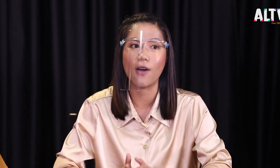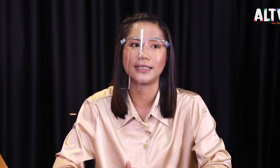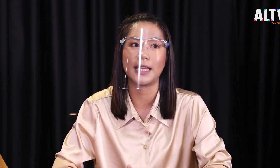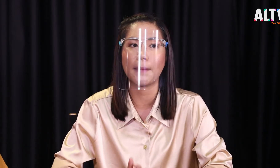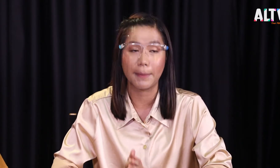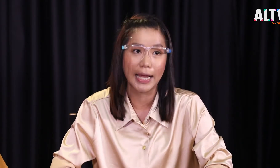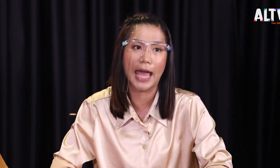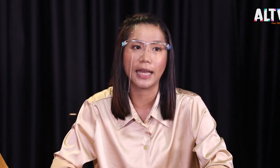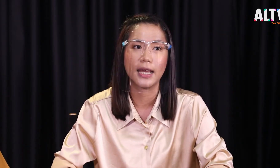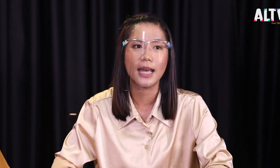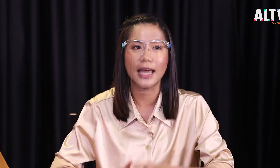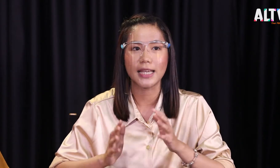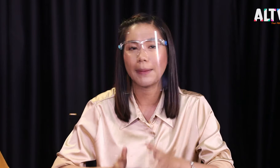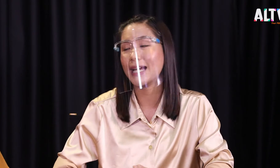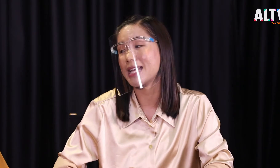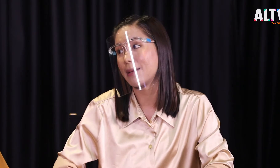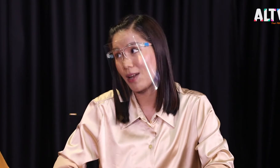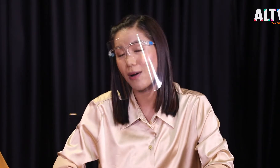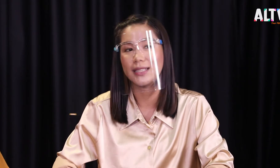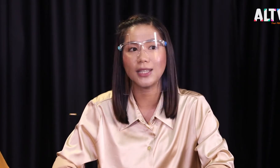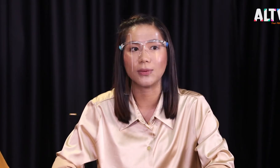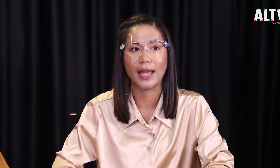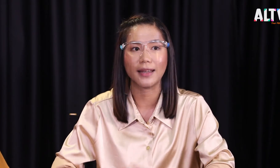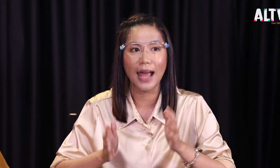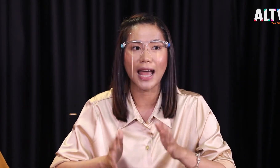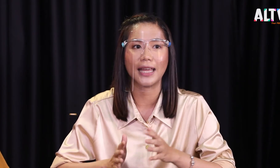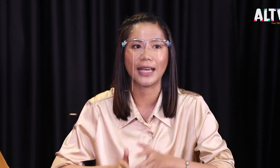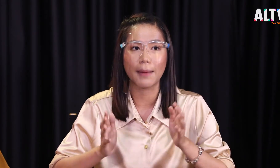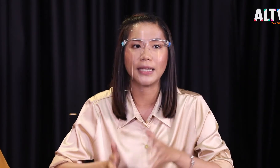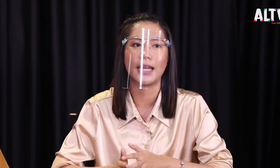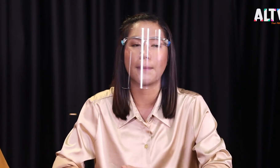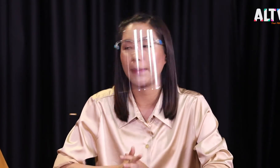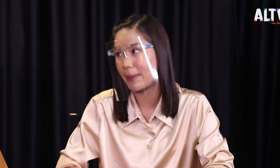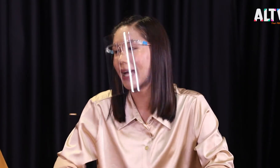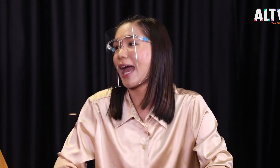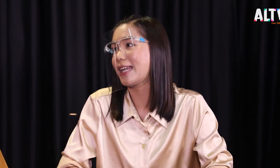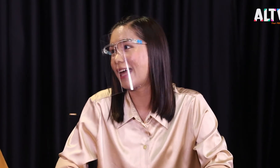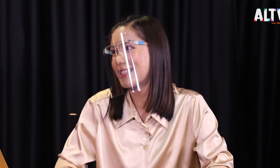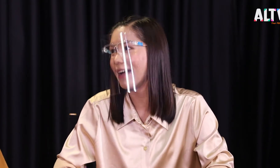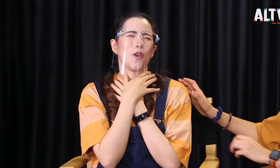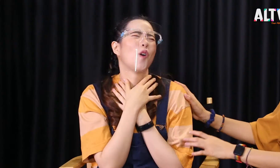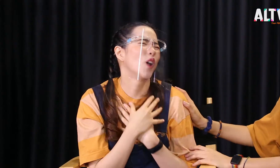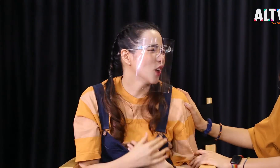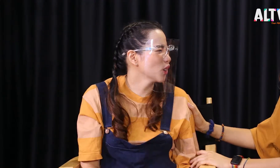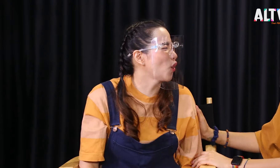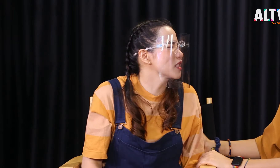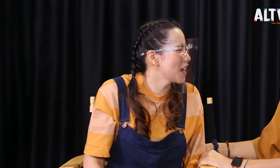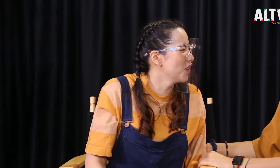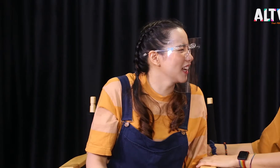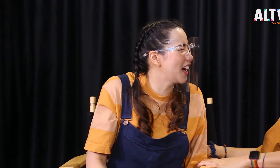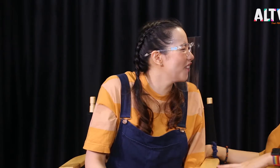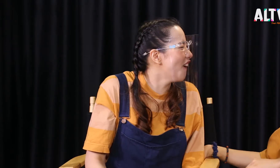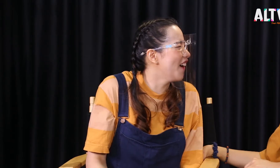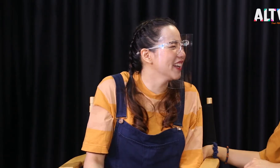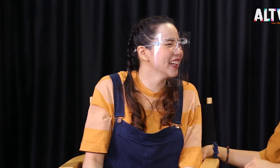ม่ใช้ออกซิเจนมาเป็นพลังงานแต่ใช้พลังงานสำรองที่อยู่ในร่างกายในกล้ามเนื้อเนี่ยมาเป็นพลังงานแทนจ้ะ ก็ตกใจ